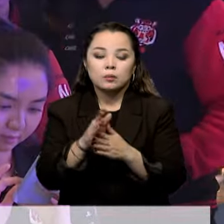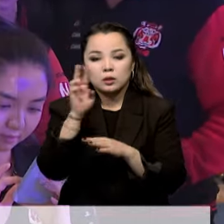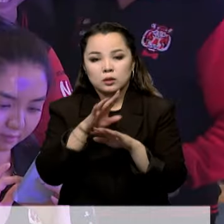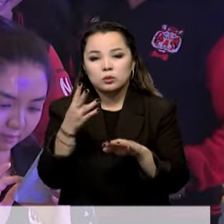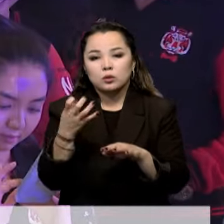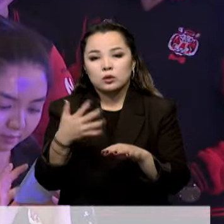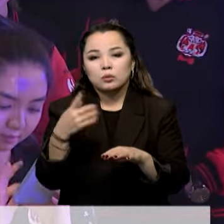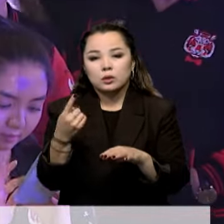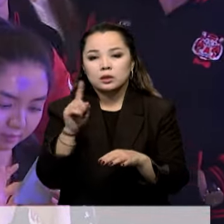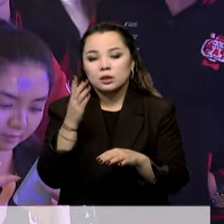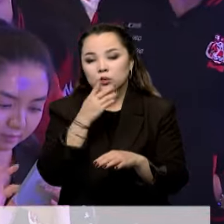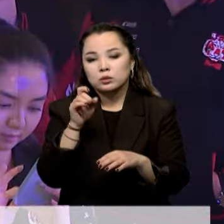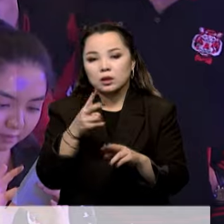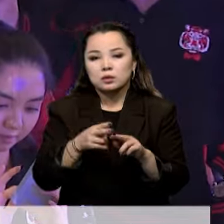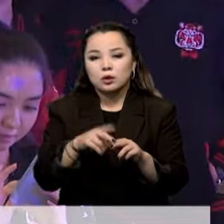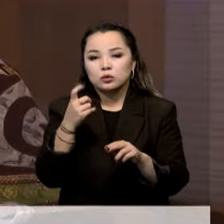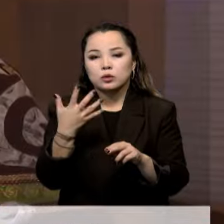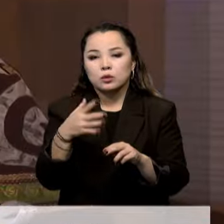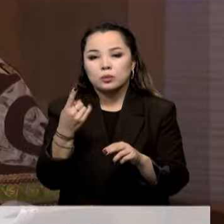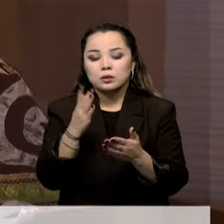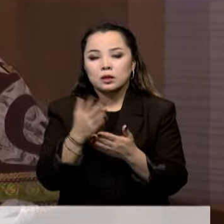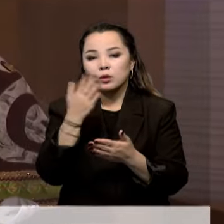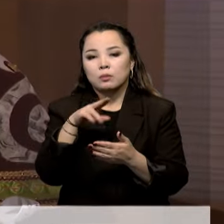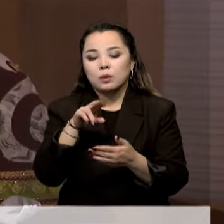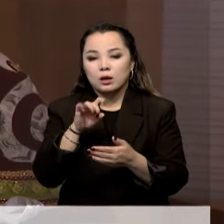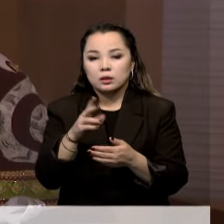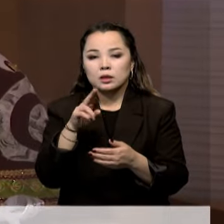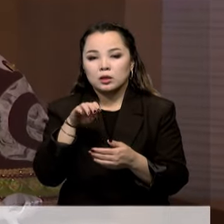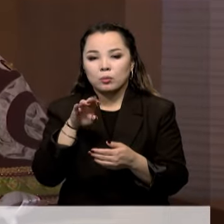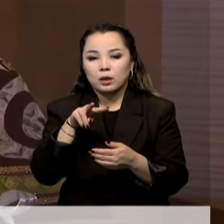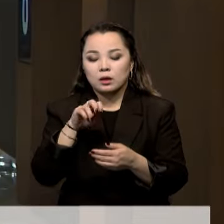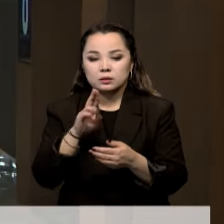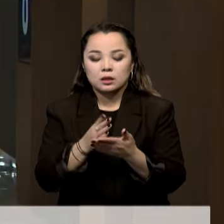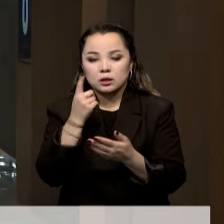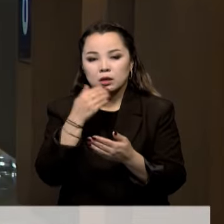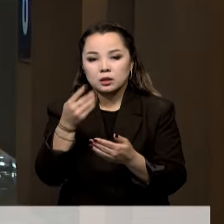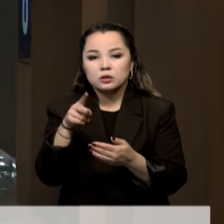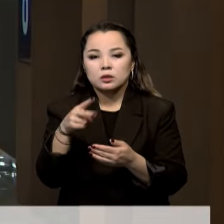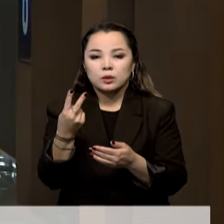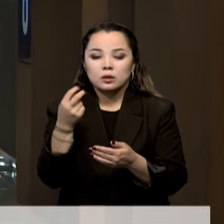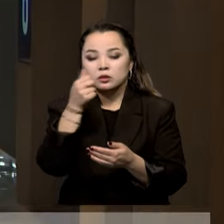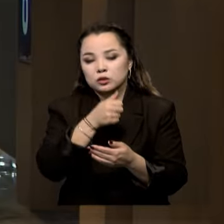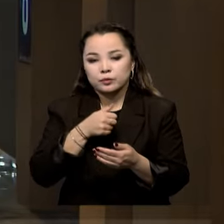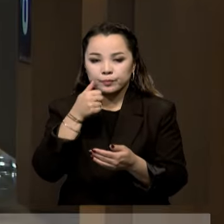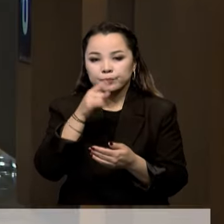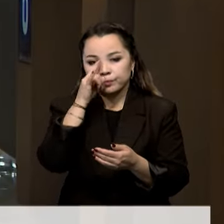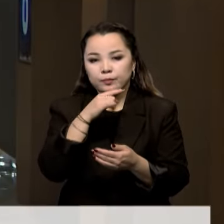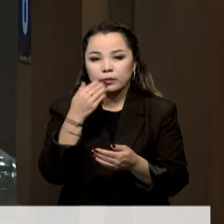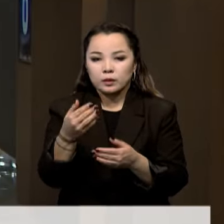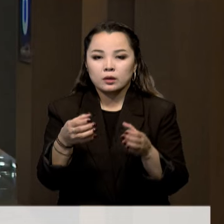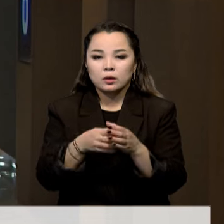Елімізде 451 кинозал болса, соның 151-і Кинопарк және Кинаплекс желісіне тиесілі. 2022 жылы